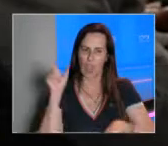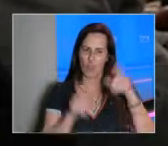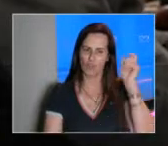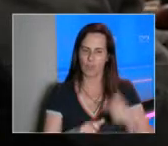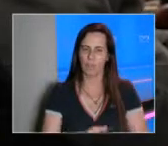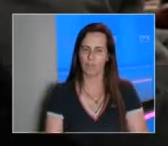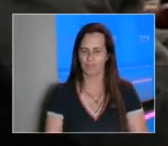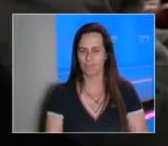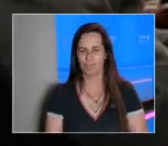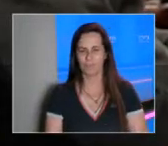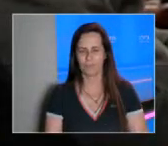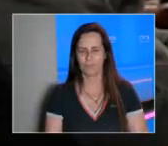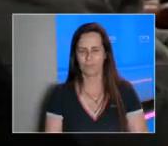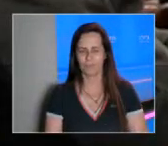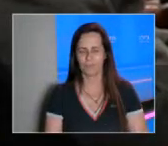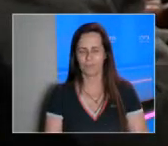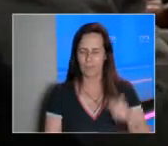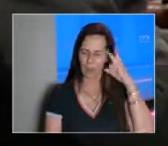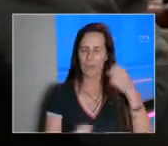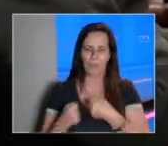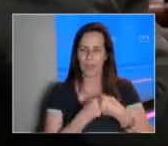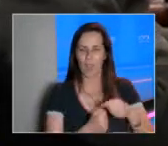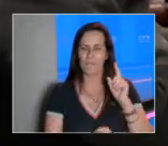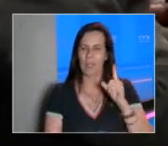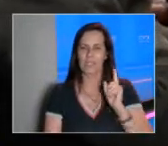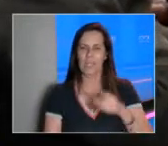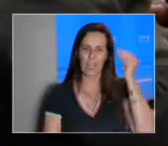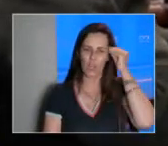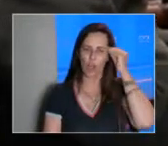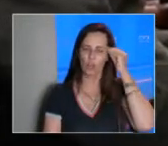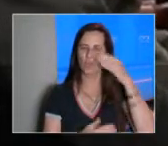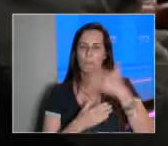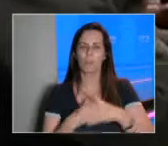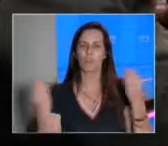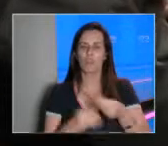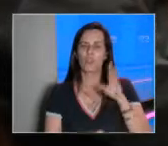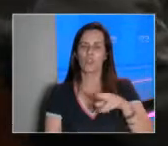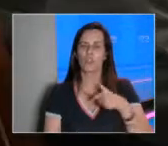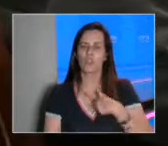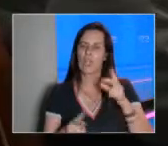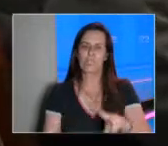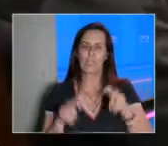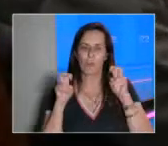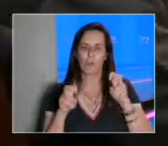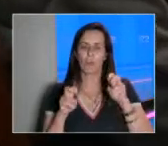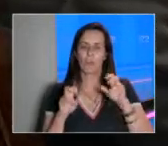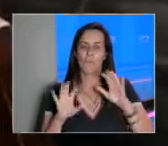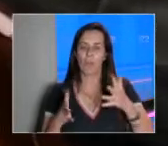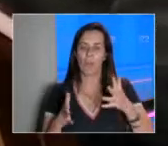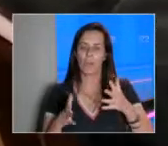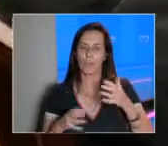את מנסה על מה שהם נאבקים, אבל צריך לזכור שבסופו של דבר יש לנו פה הזדמנות, ומה שנהיה